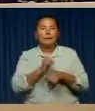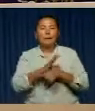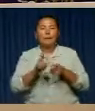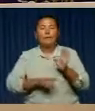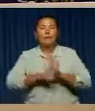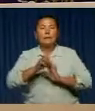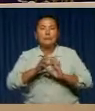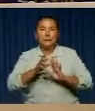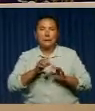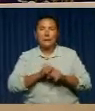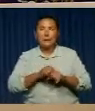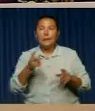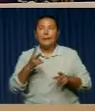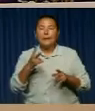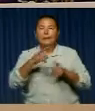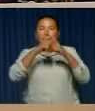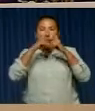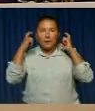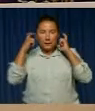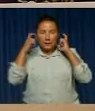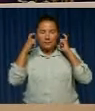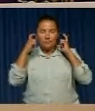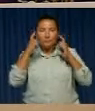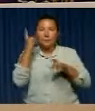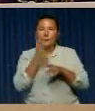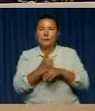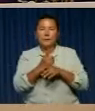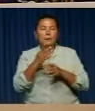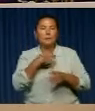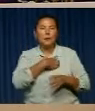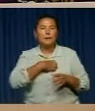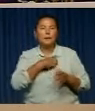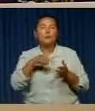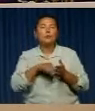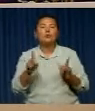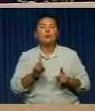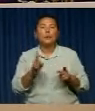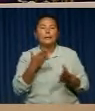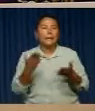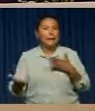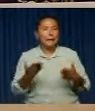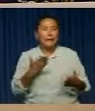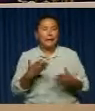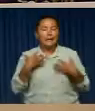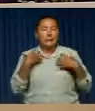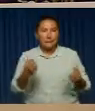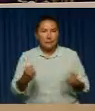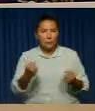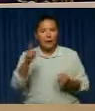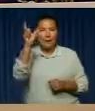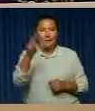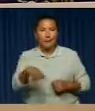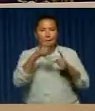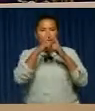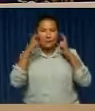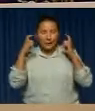жатырмыз. Бетперде. Бетперде міндетті, бұның мақсаты қандай бетперденің? Егер дені сау адам